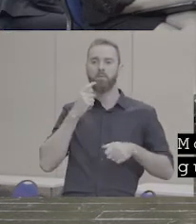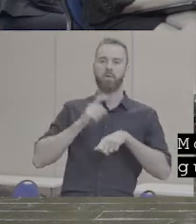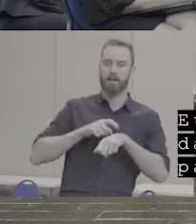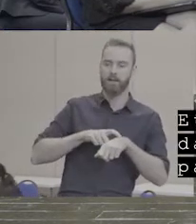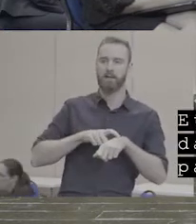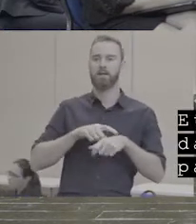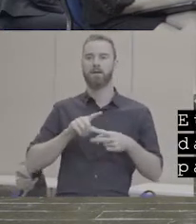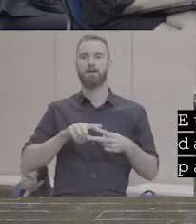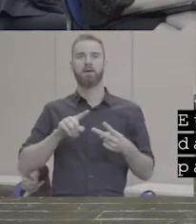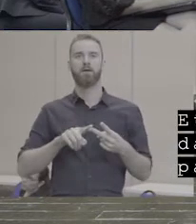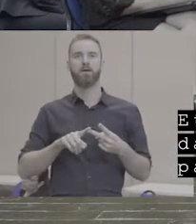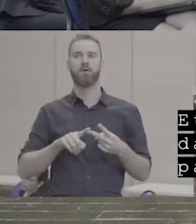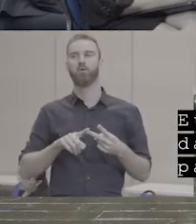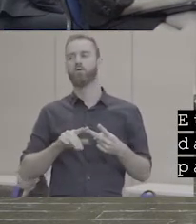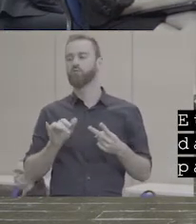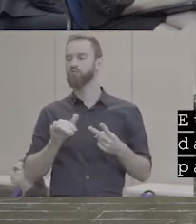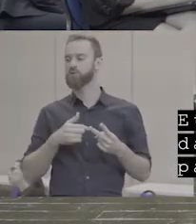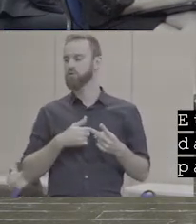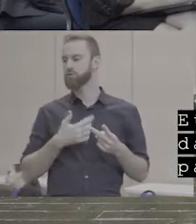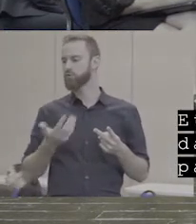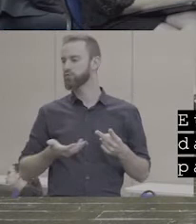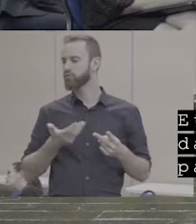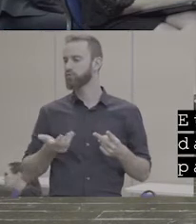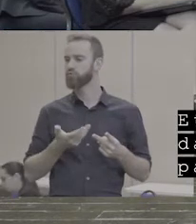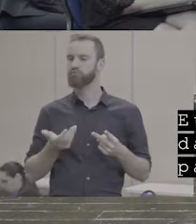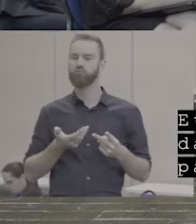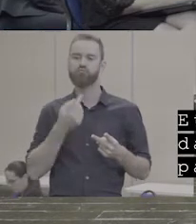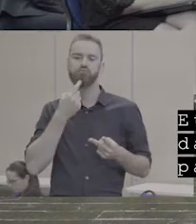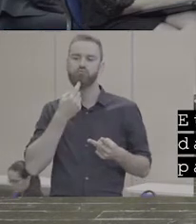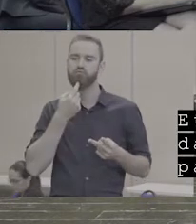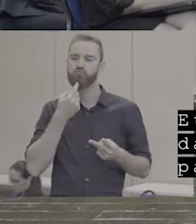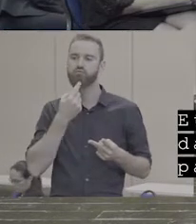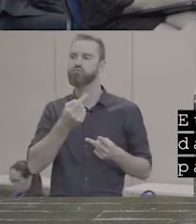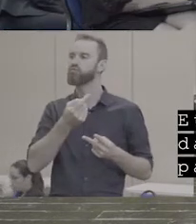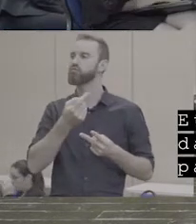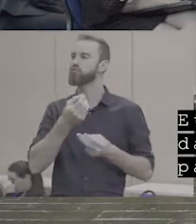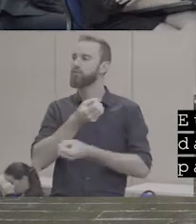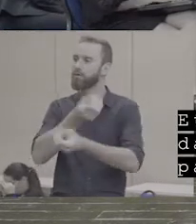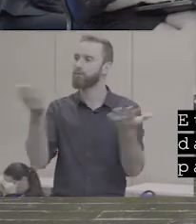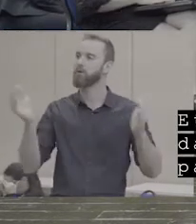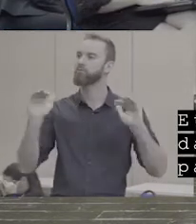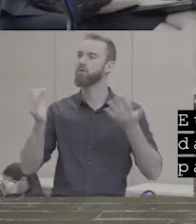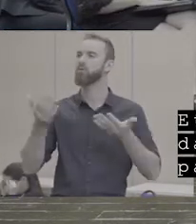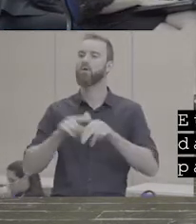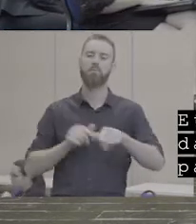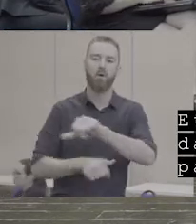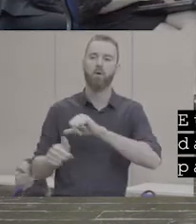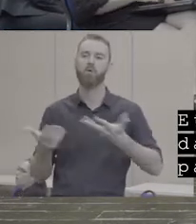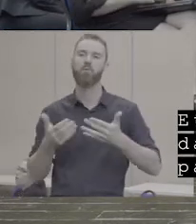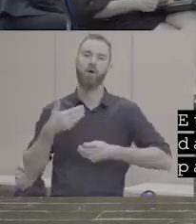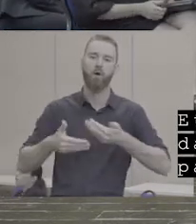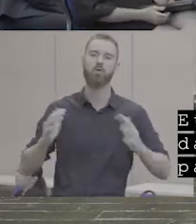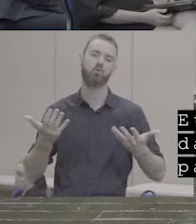guider le temps et puis pour, dans le fond, indiquer à tous quel ordre tout ça